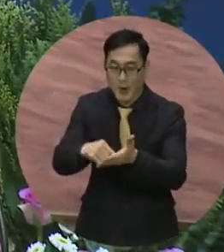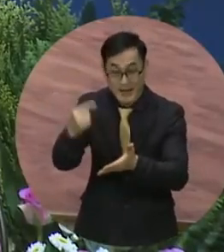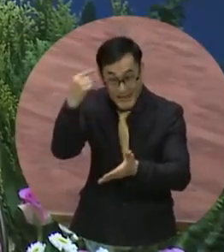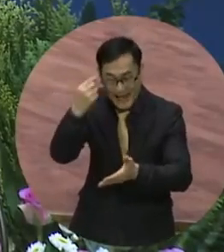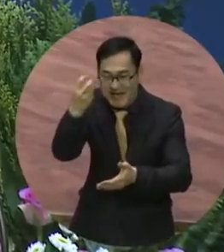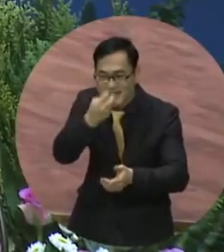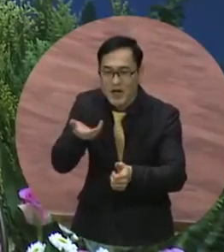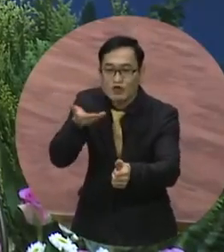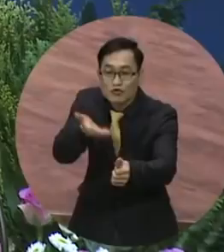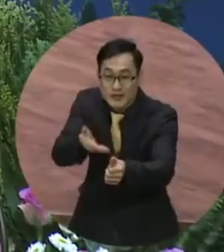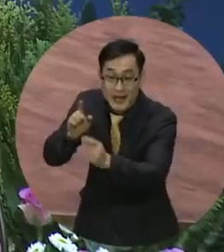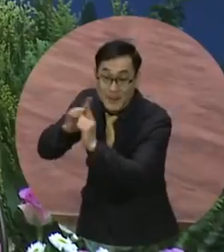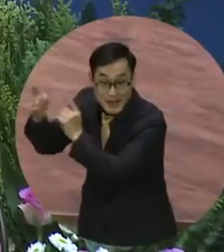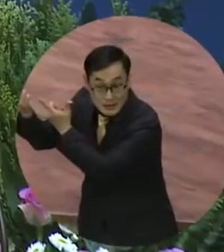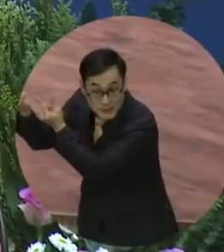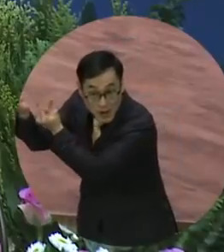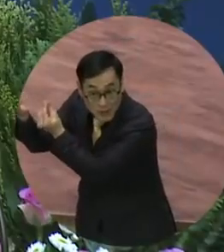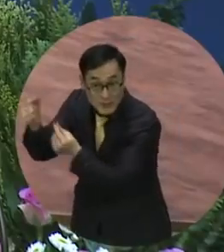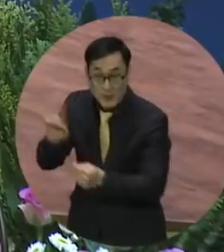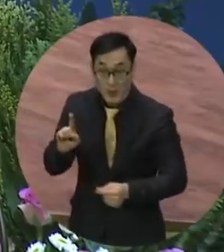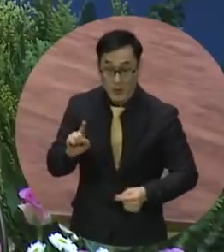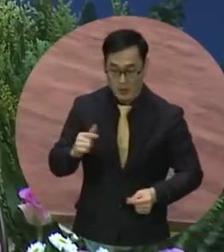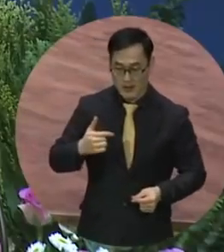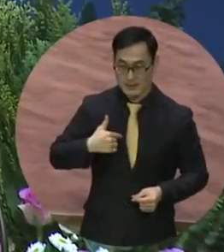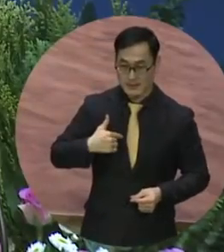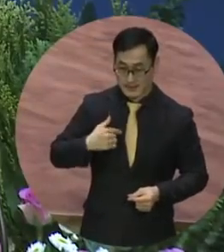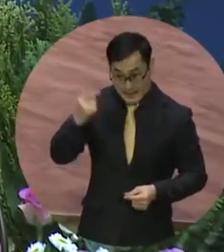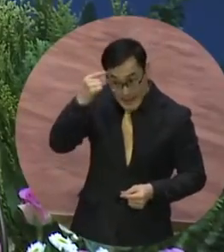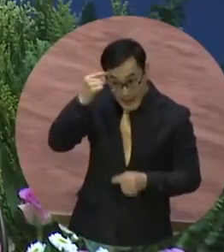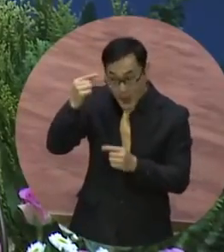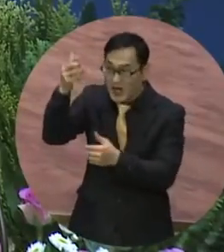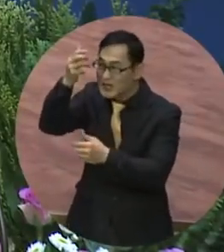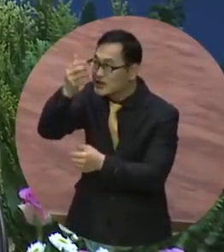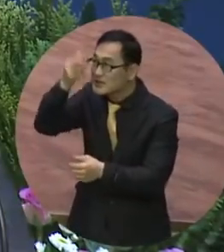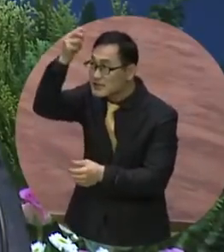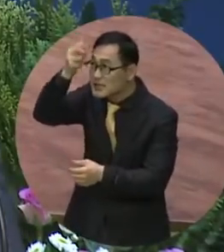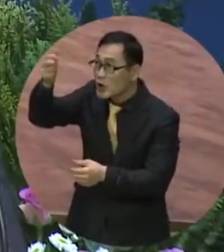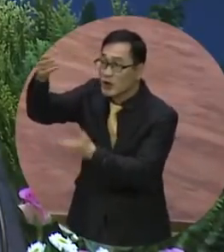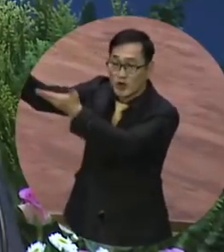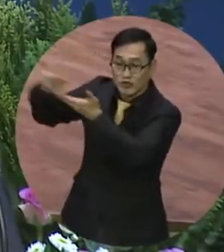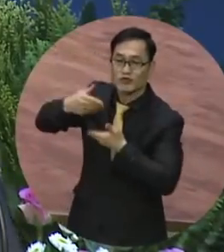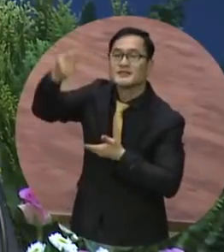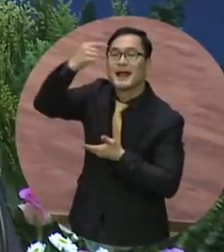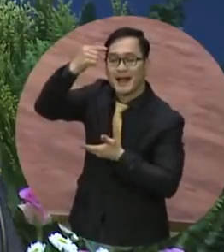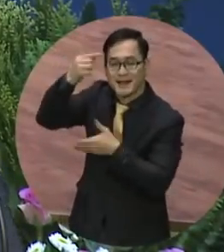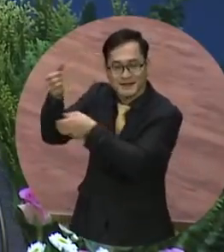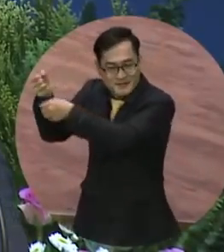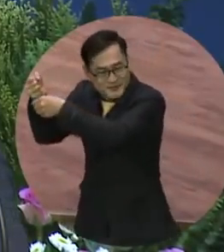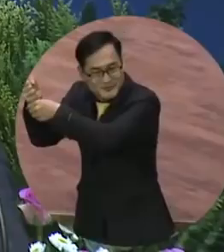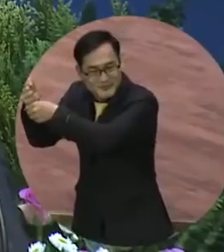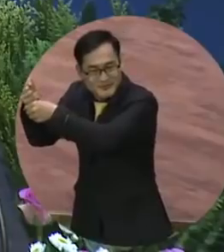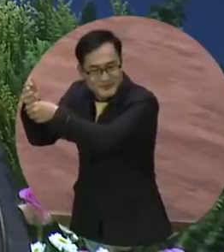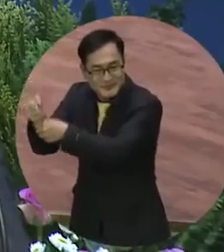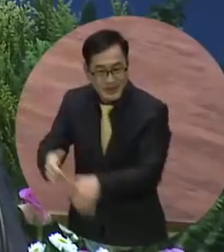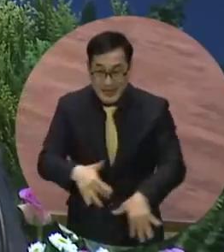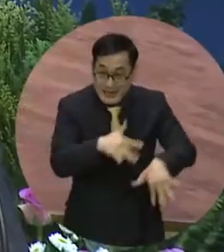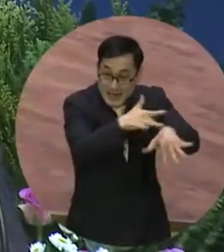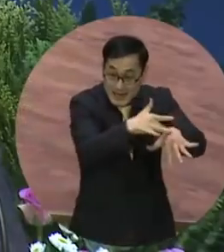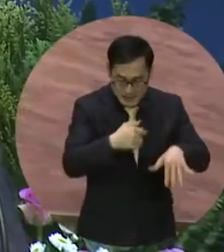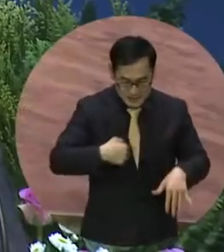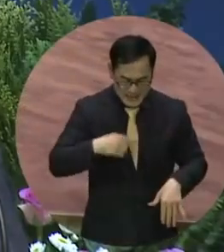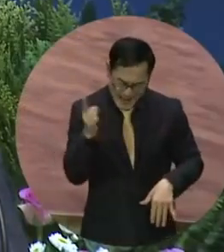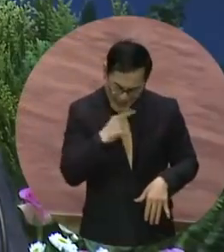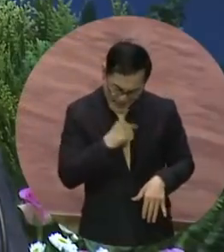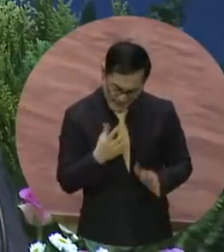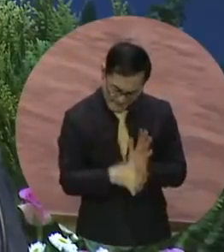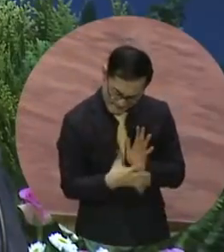사람은 성령의 생각을 하지요. 성령이 주는 생각을 하고, 악하게 악령 잡힌 사람은 악령이 주는 생각을